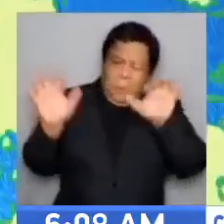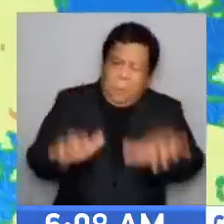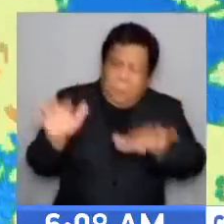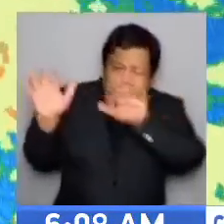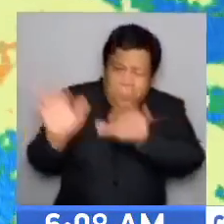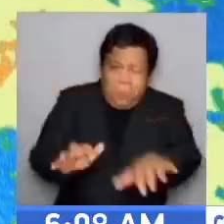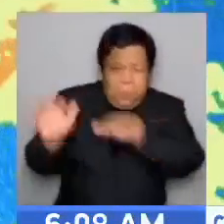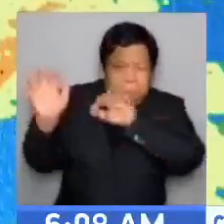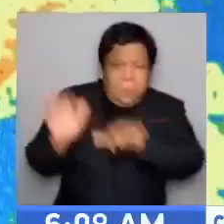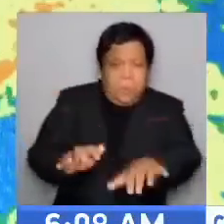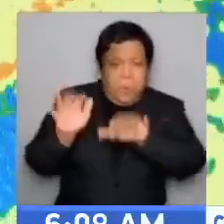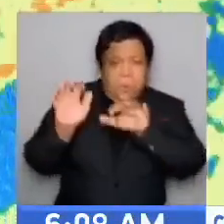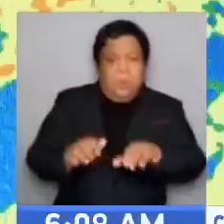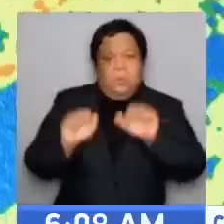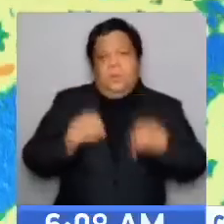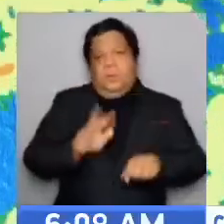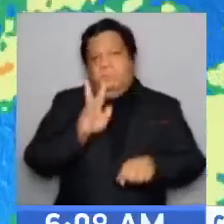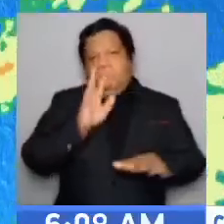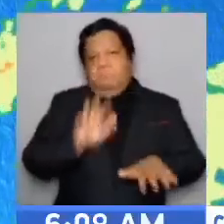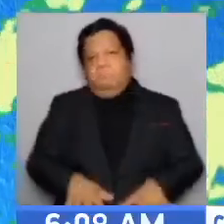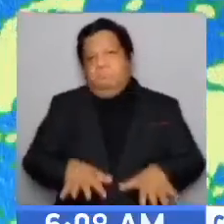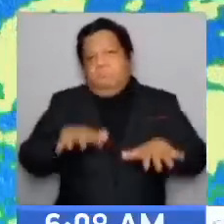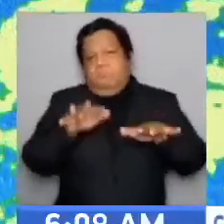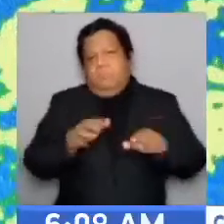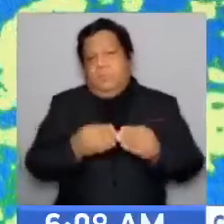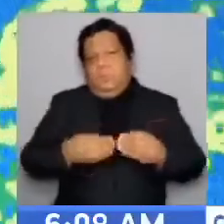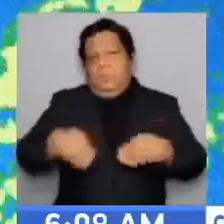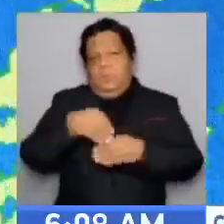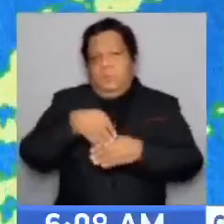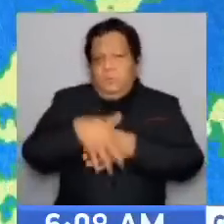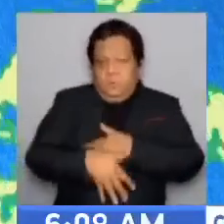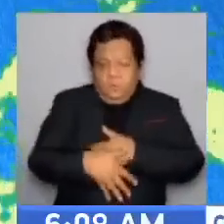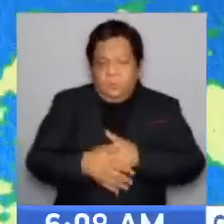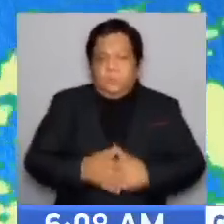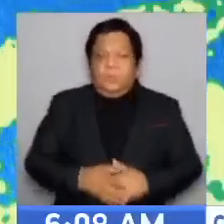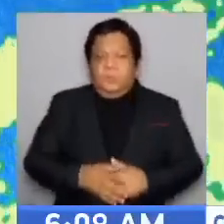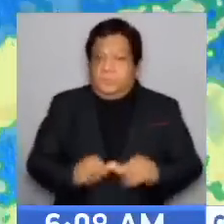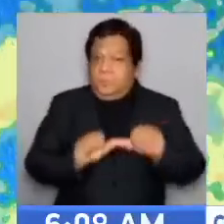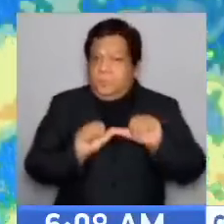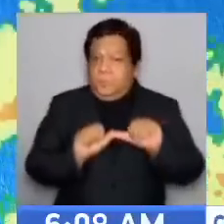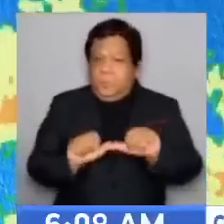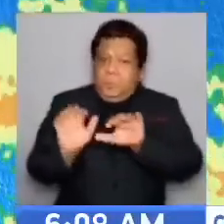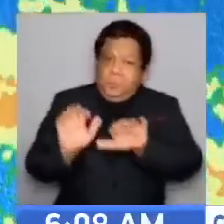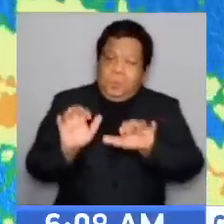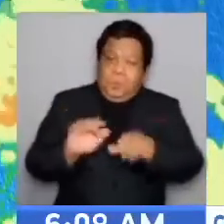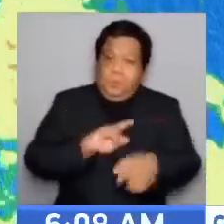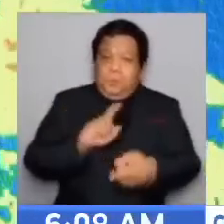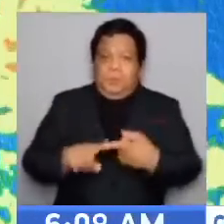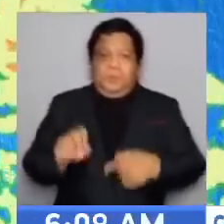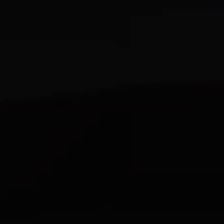ng pagbaha at pagguho ng lupa. Magpapatuloy ang masamang panahon hanggang sa araw ng Linggo.